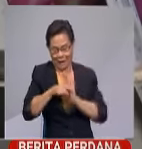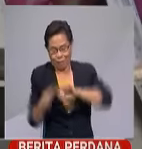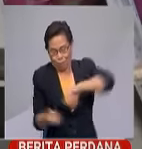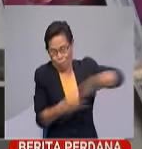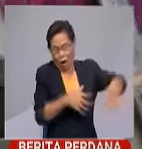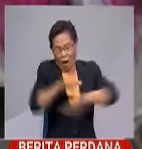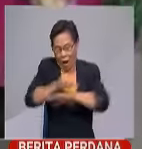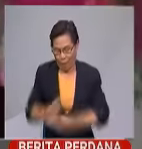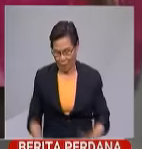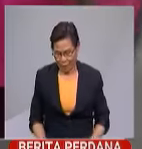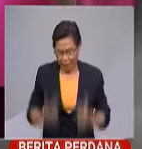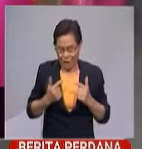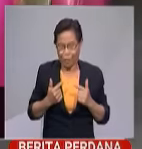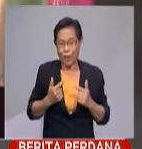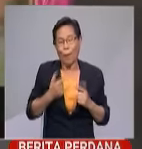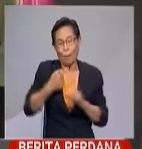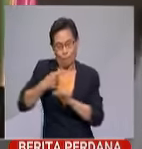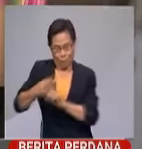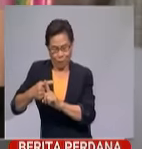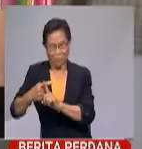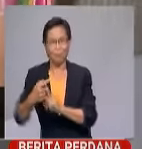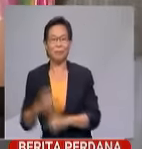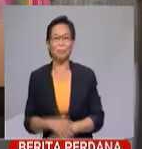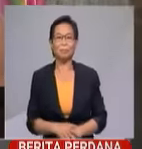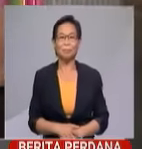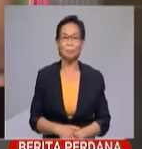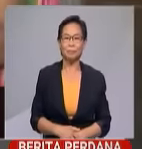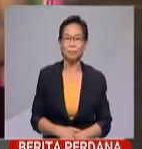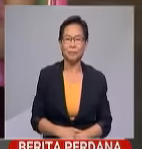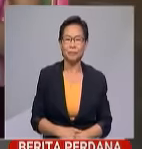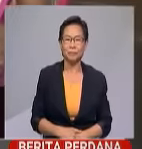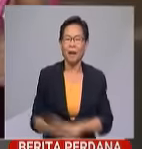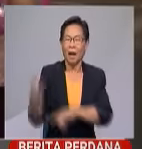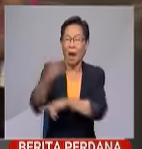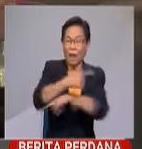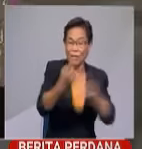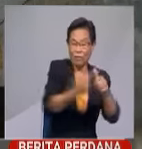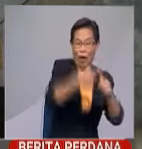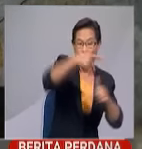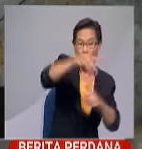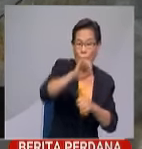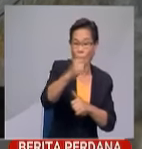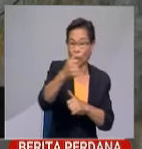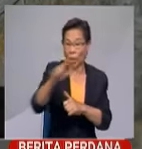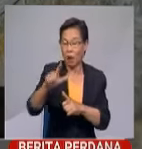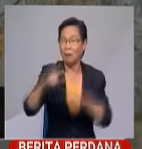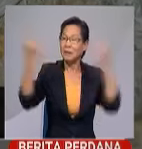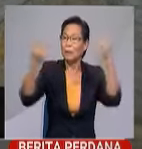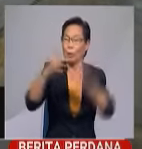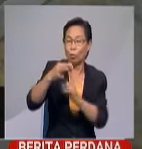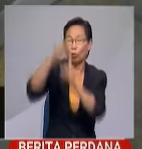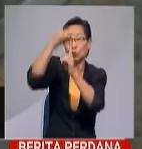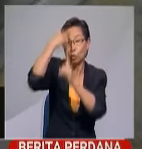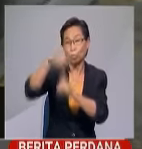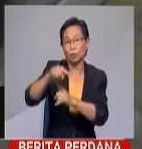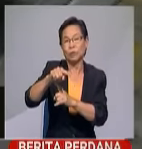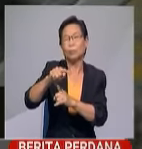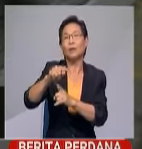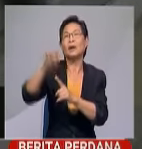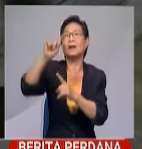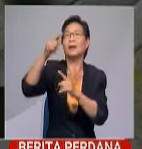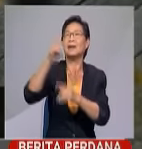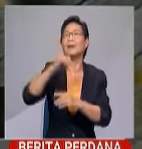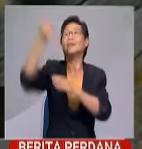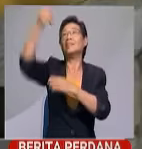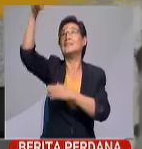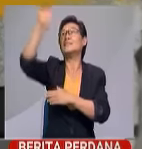mengamalkan gaya hidup lebih positif. Hari pertama Ponggal disambut khusus untuk Dewa Matahari.